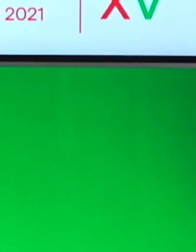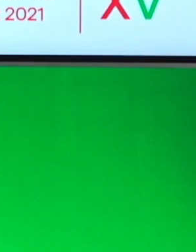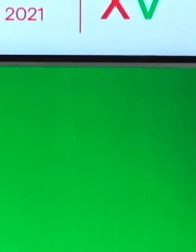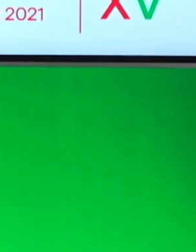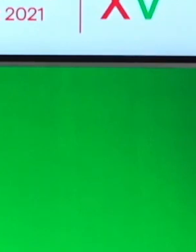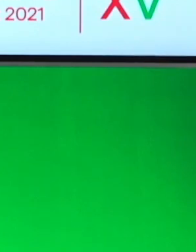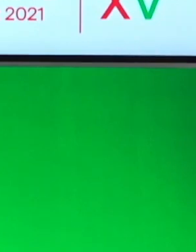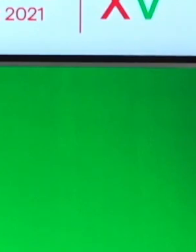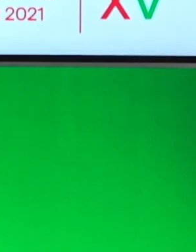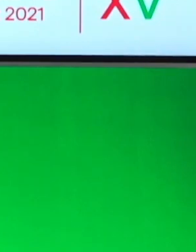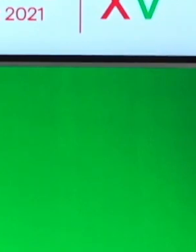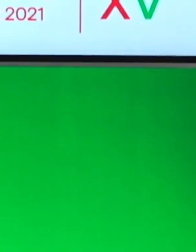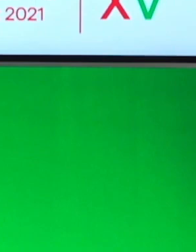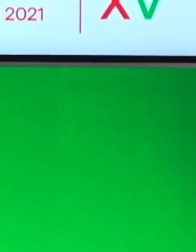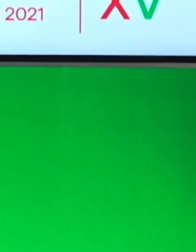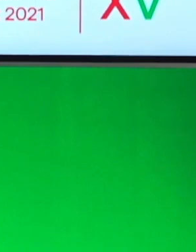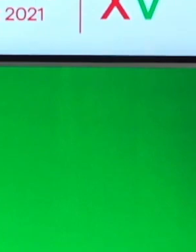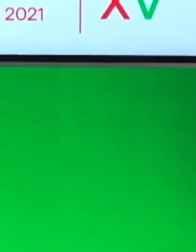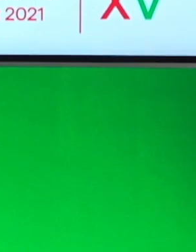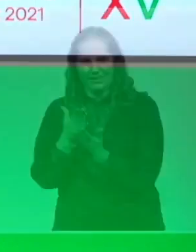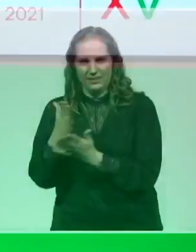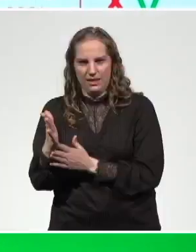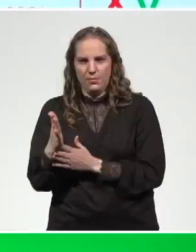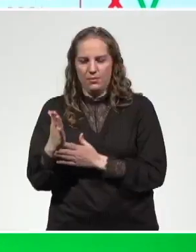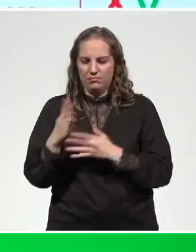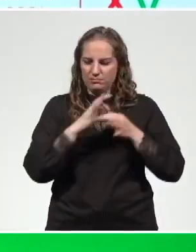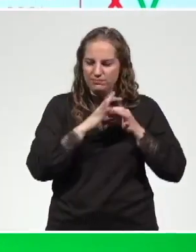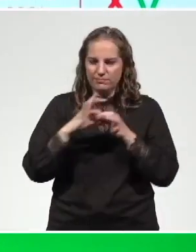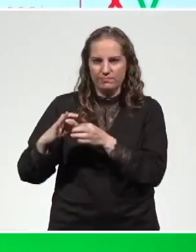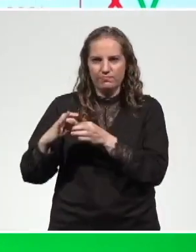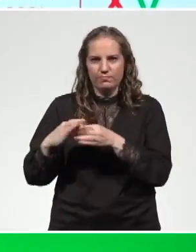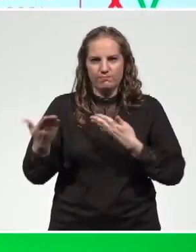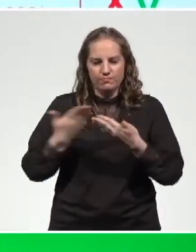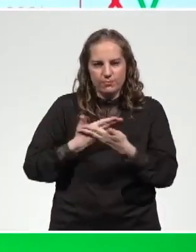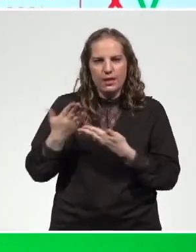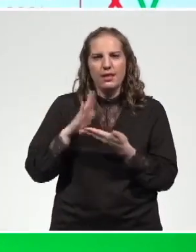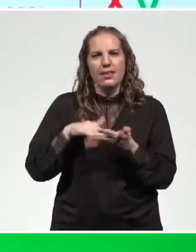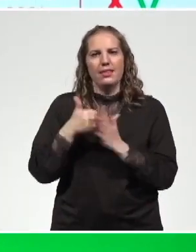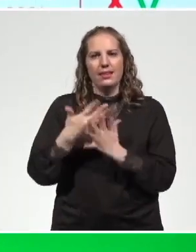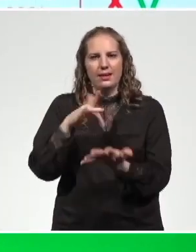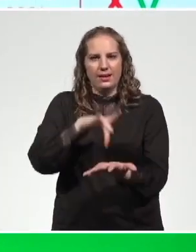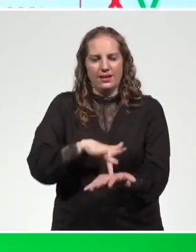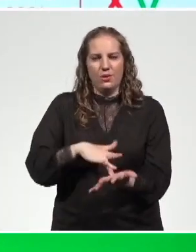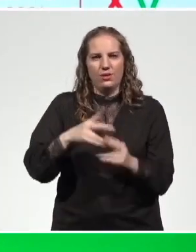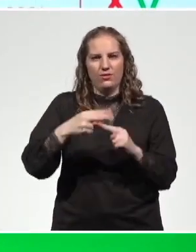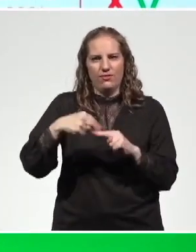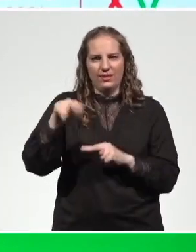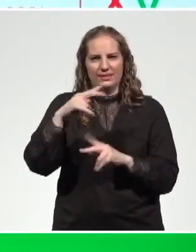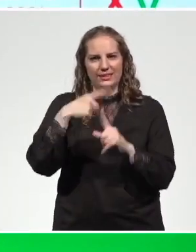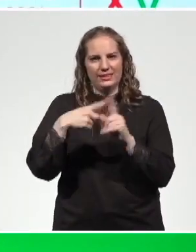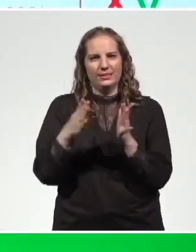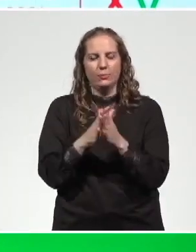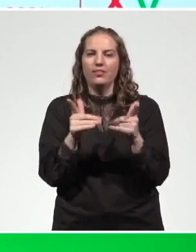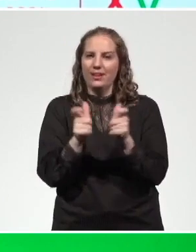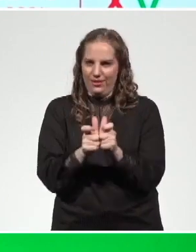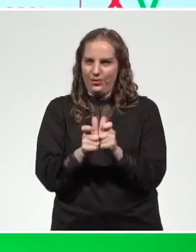milli ríkisfjármála og peningastefnu og tryggja þannig lágt vaxtastig í landinu, það stórt lífskjaramál fyrir okkur öll.